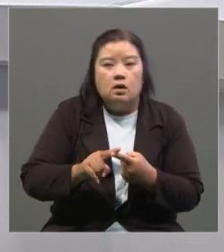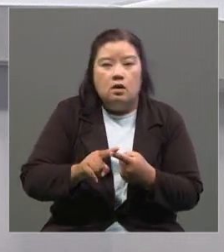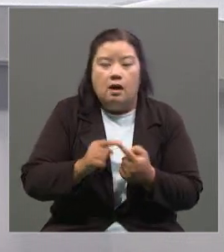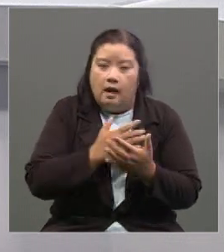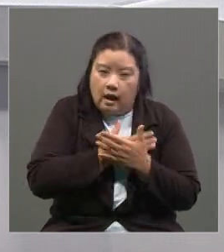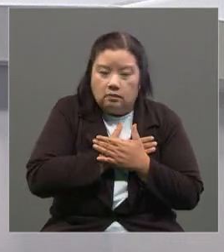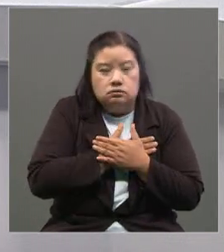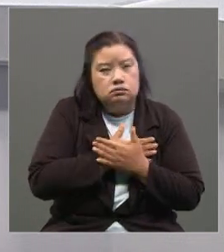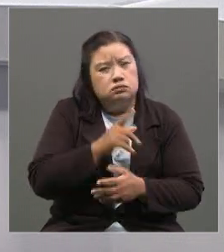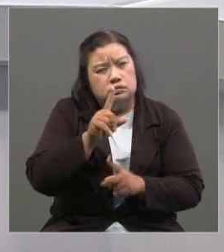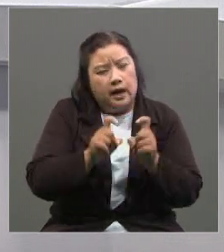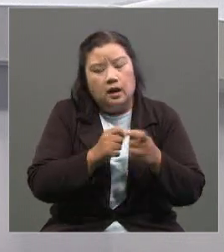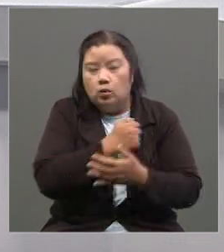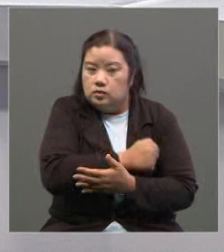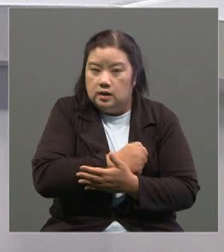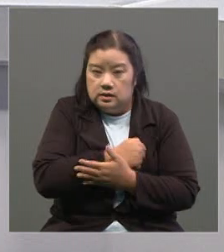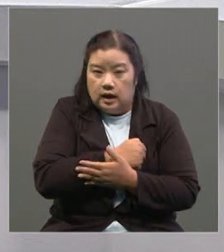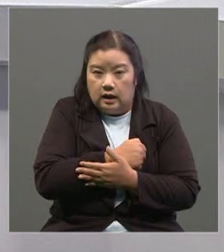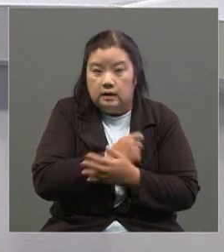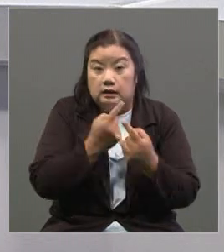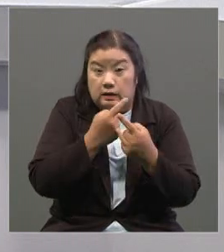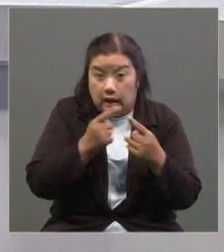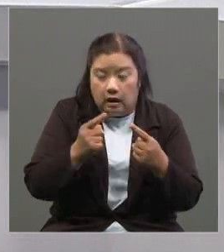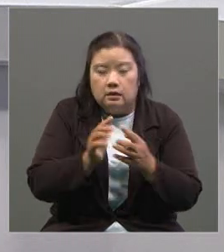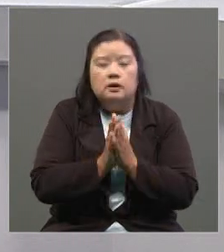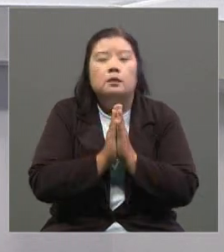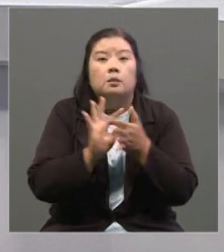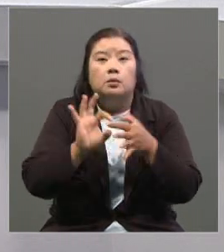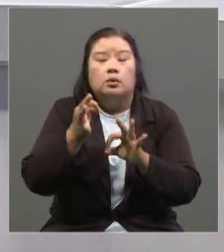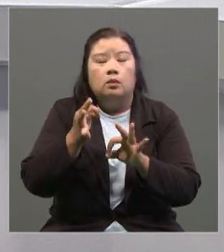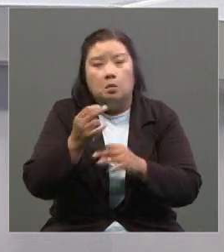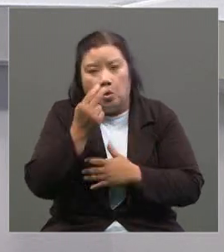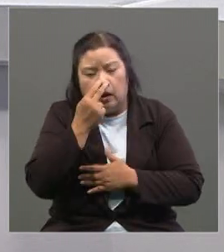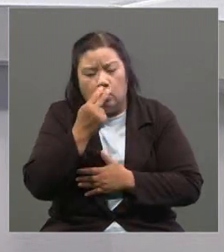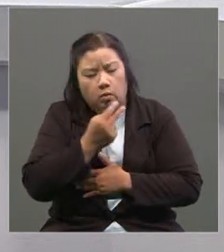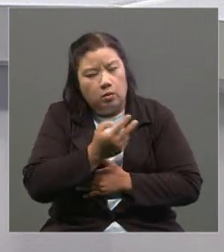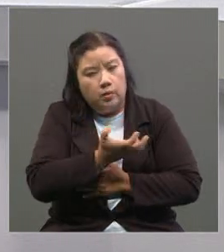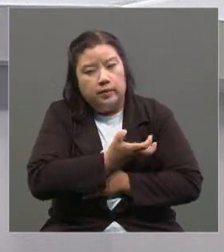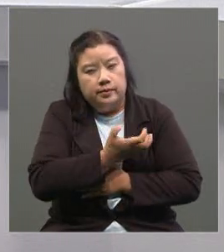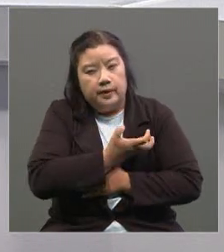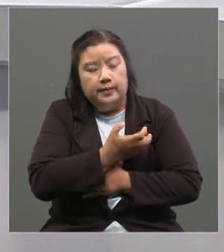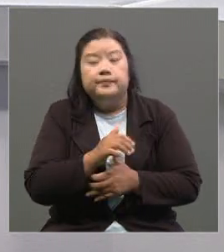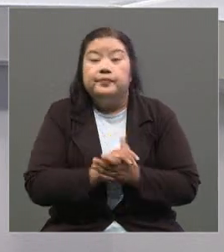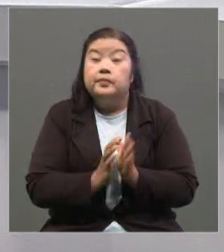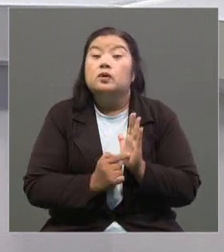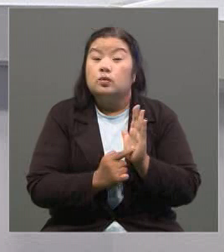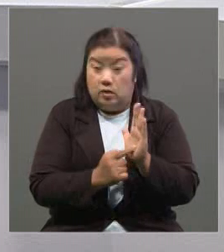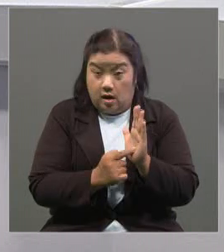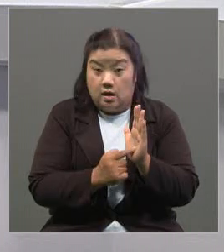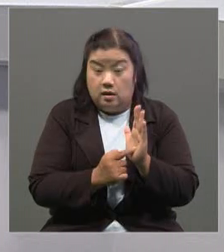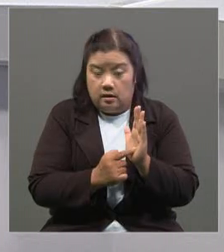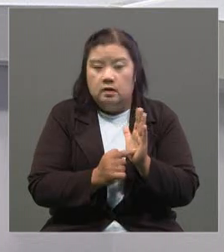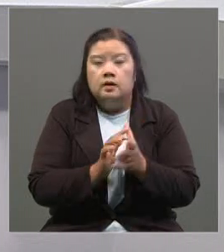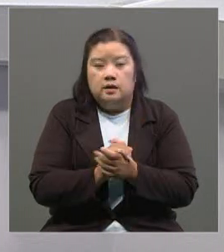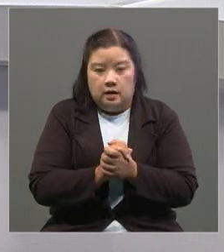มันก็เสียใจอยู่แล้วปรากฏว่าพอไปจัดงานศพก็ไปเจอเรื่องเจ็บช้ำเพิ่มขึ้นอีกอย่างเหตุการณ์ที่จังหวัดนครราชสีมา